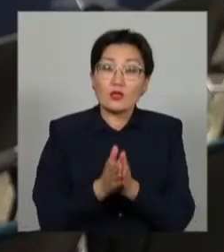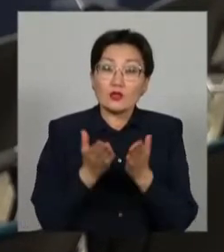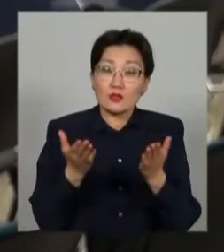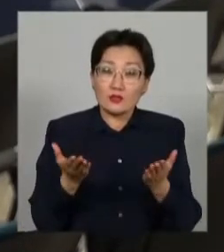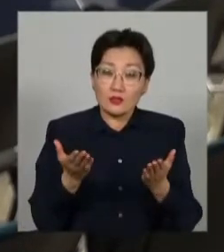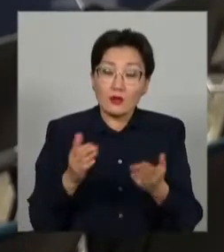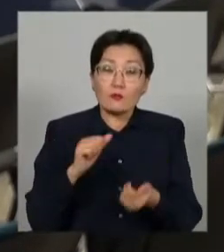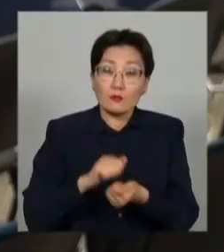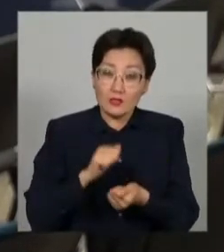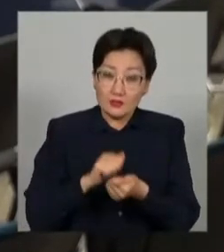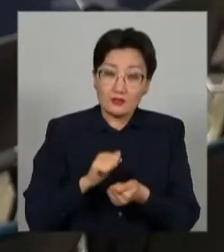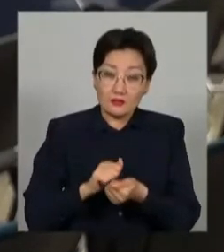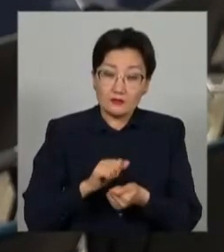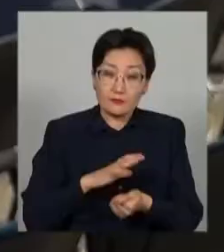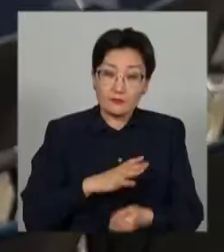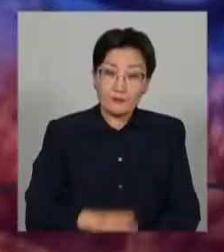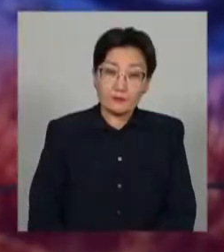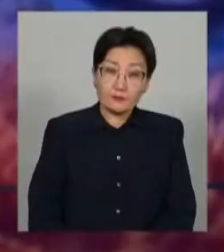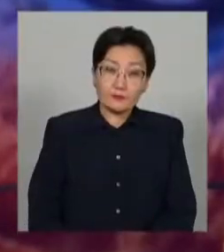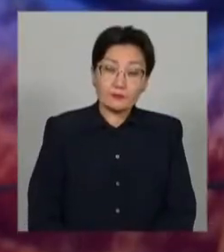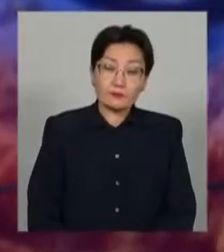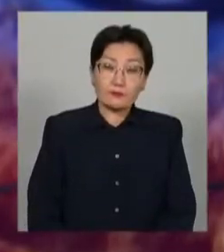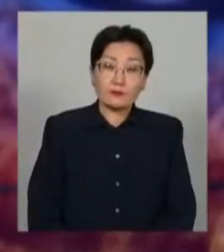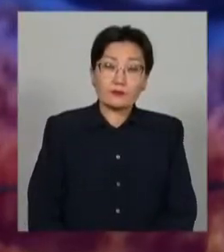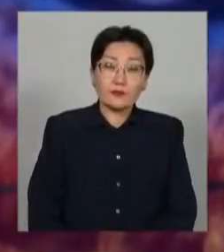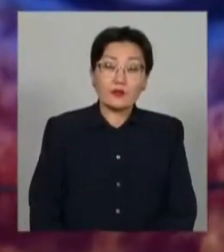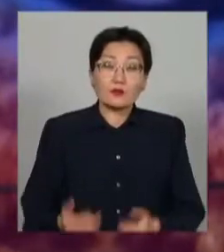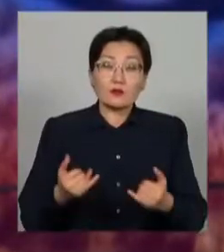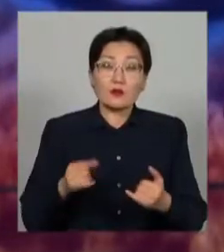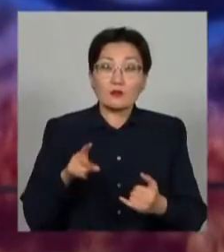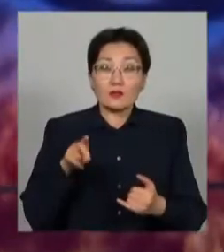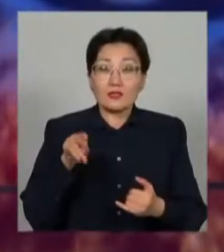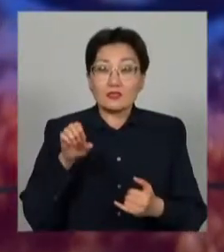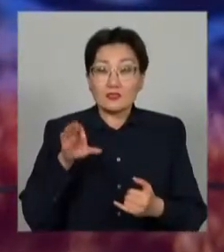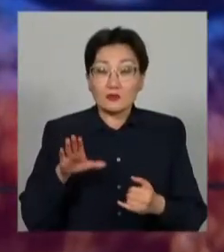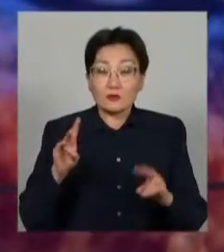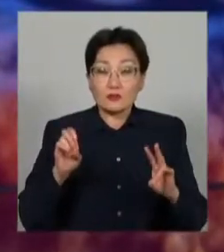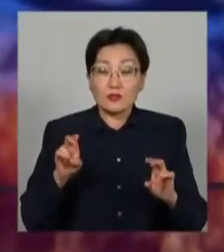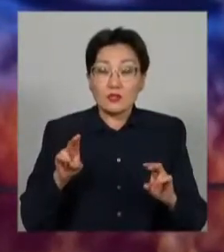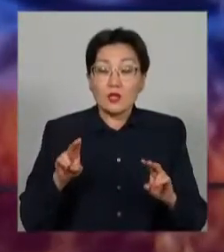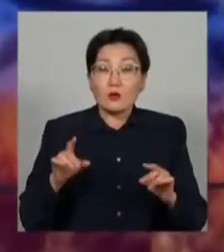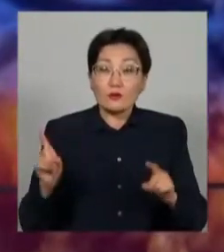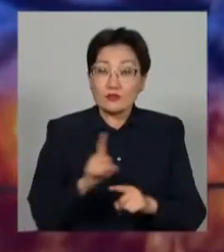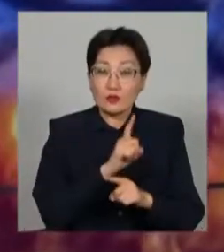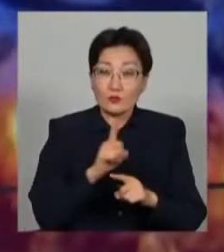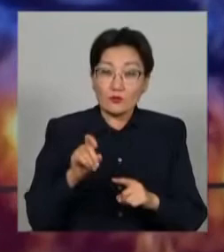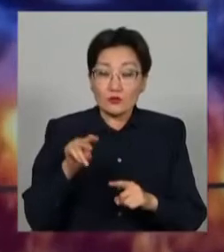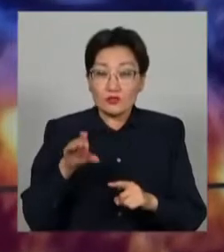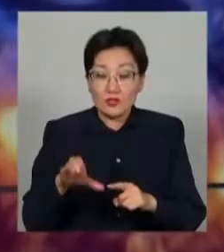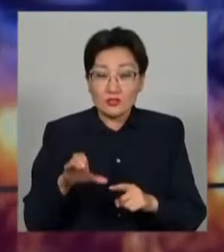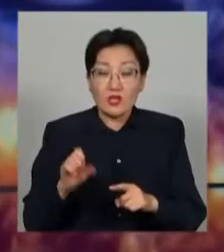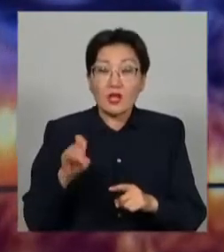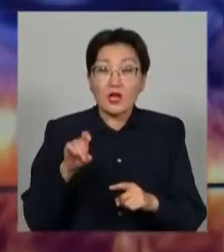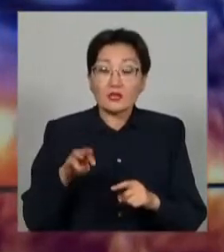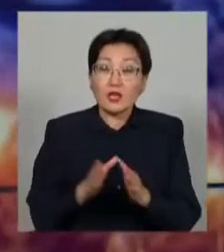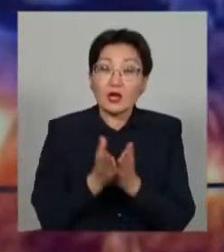өте жақсы кітапты жазып шығарған. Бүгін Әбілхан Қастеев атындағы ұлттық өнер музейінде Олжас Сүлейменов арт